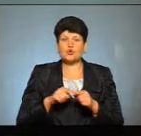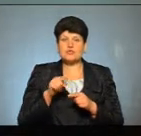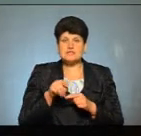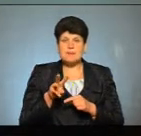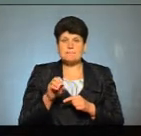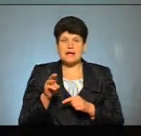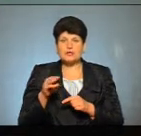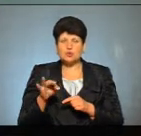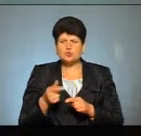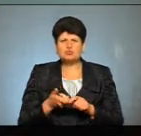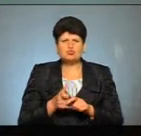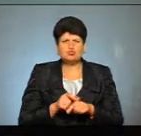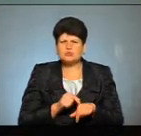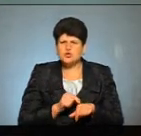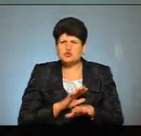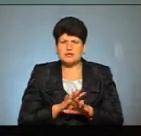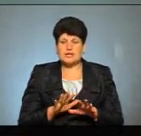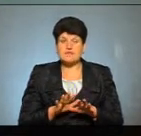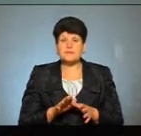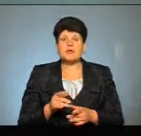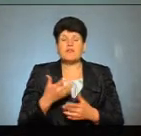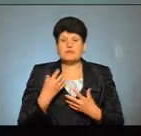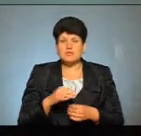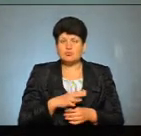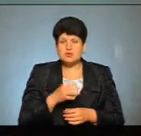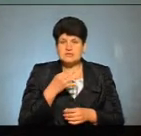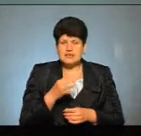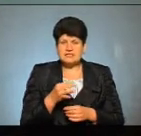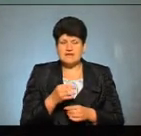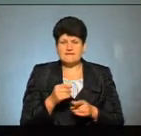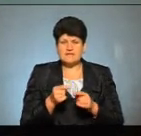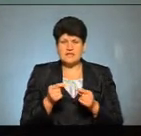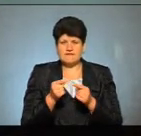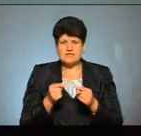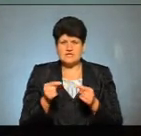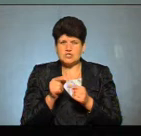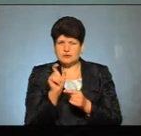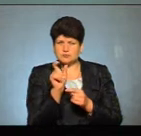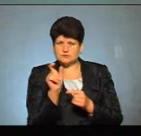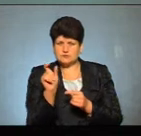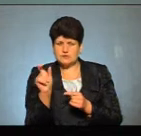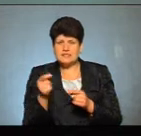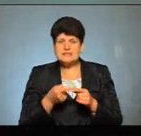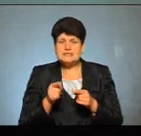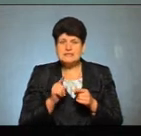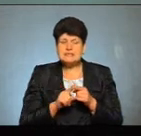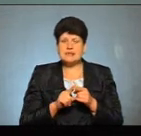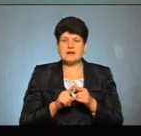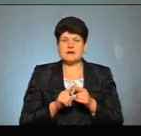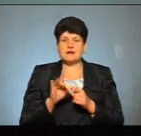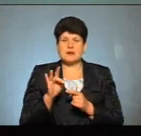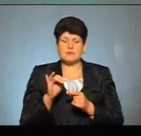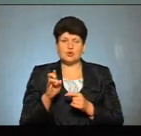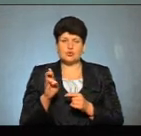дуже чутливий. Як вже було сказано, він визначає фрагменти генома, в даному випадку це